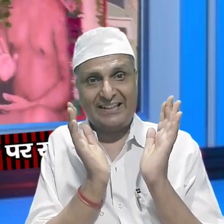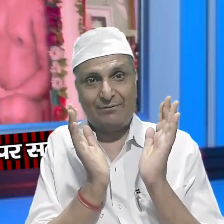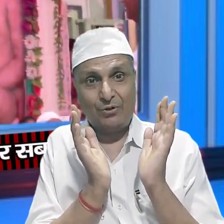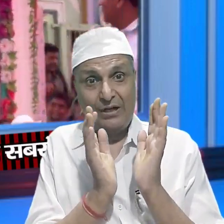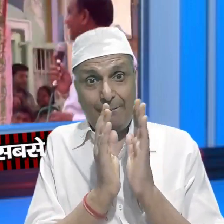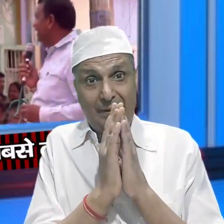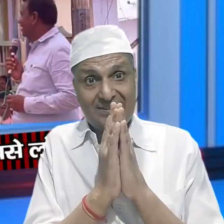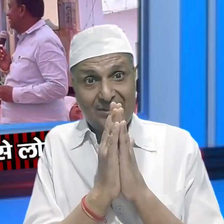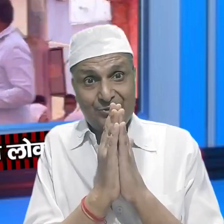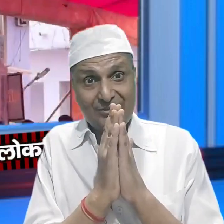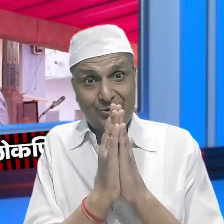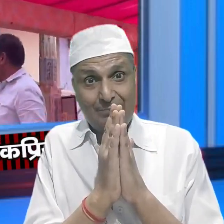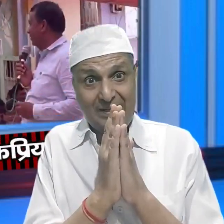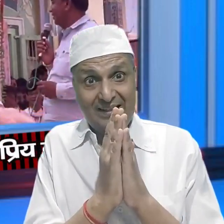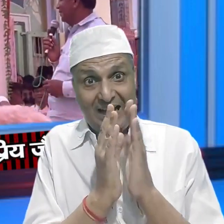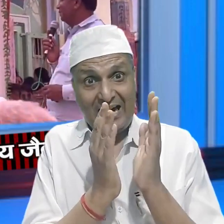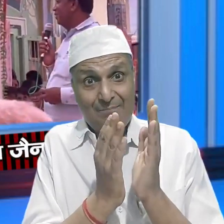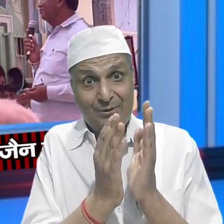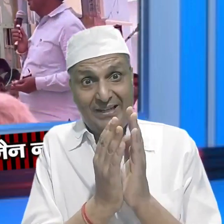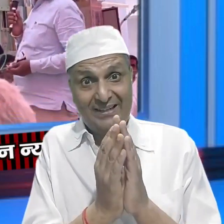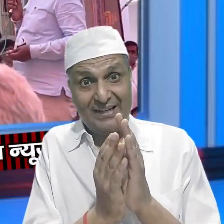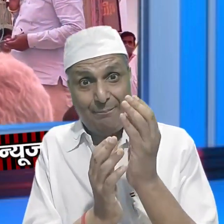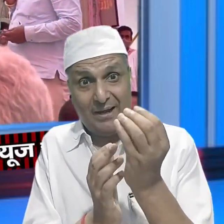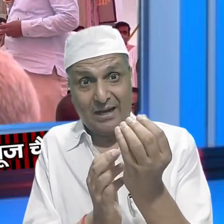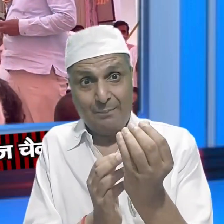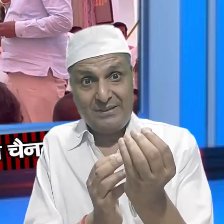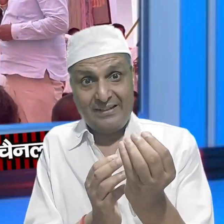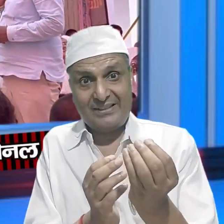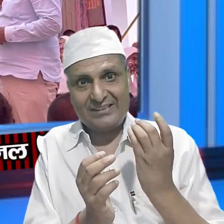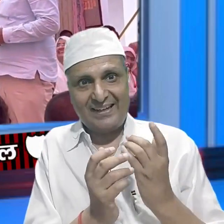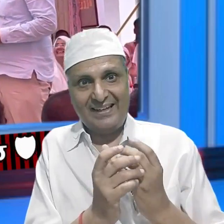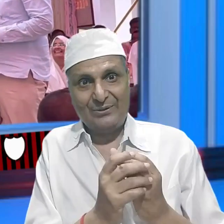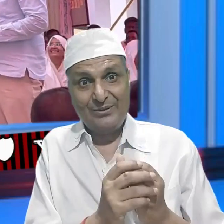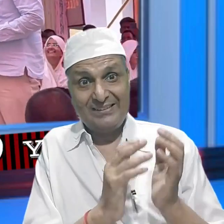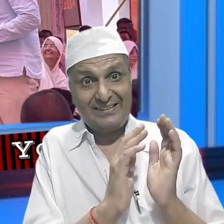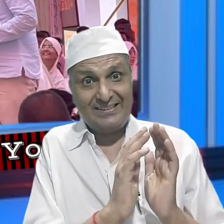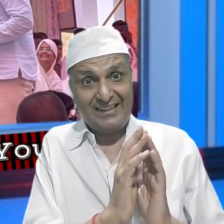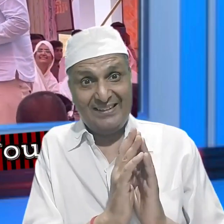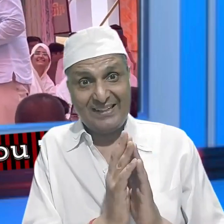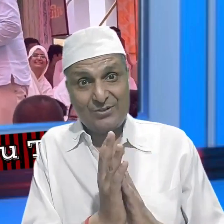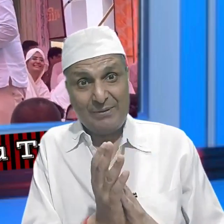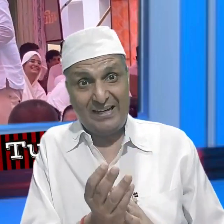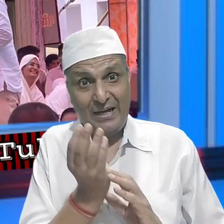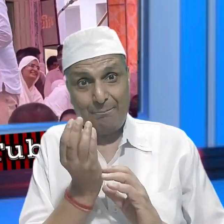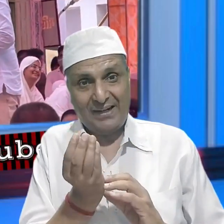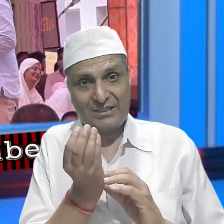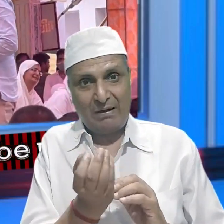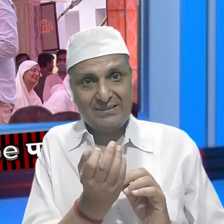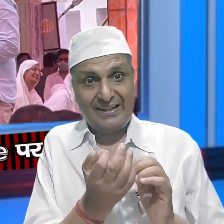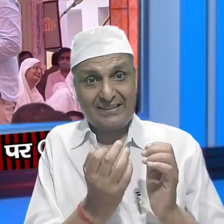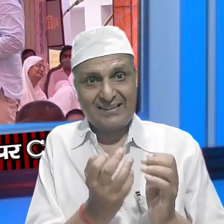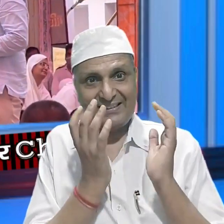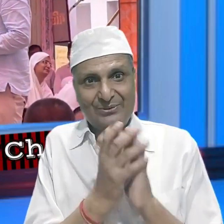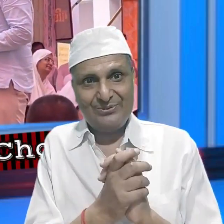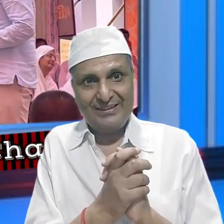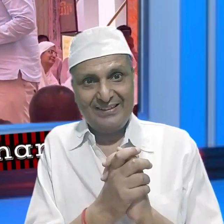स्पष्ट कहते हैं वो, मैं साधु संतों की पर आपको देखकर मैं आपसे खींचा चलाया हूं, जैसे 40 सालों से मैं यहां पारस बाबा